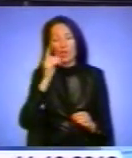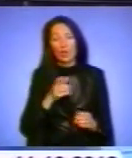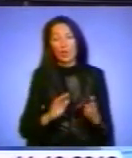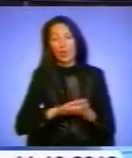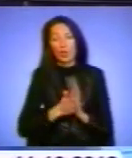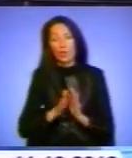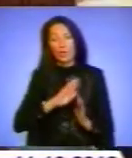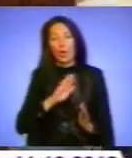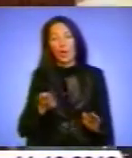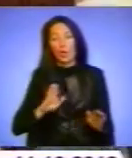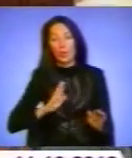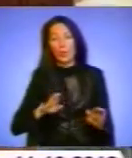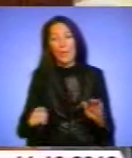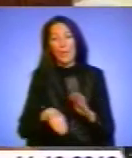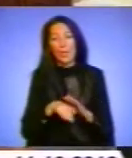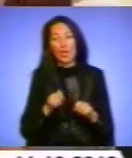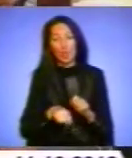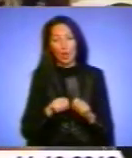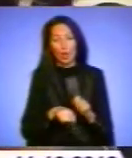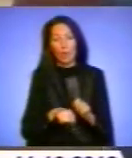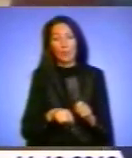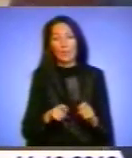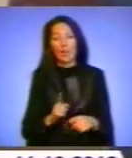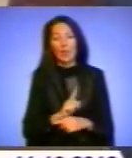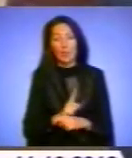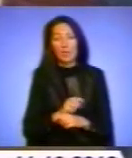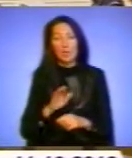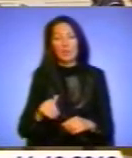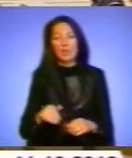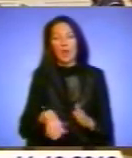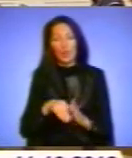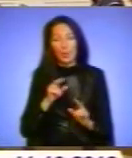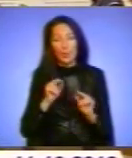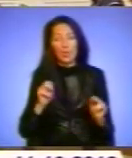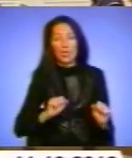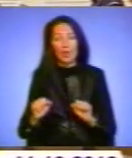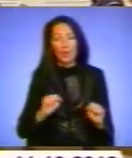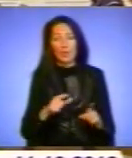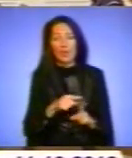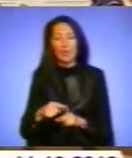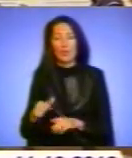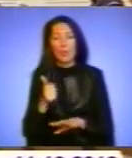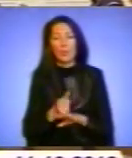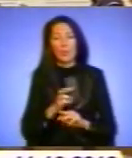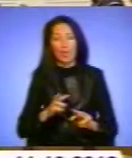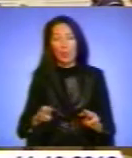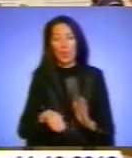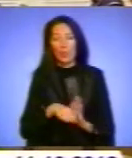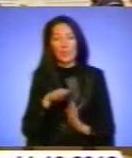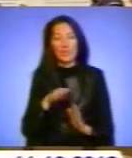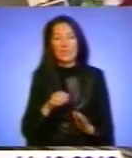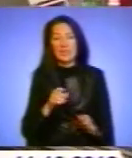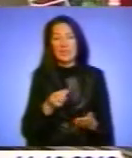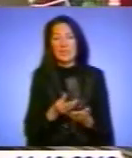цього разу. Стабільність після виборів у всьому пообіцяли в уряді. За словами прем'єра, підвищення цін не буде ані на комірне, ані на